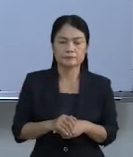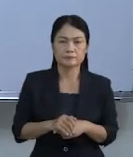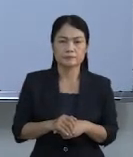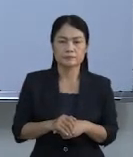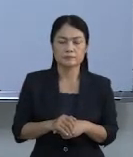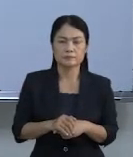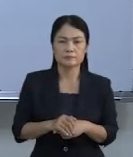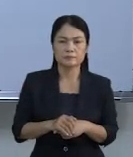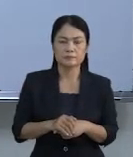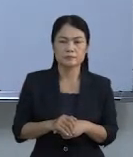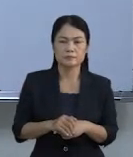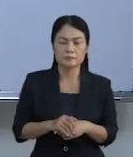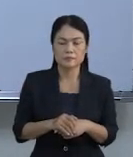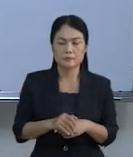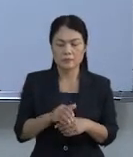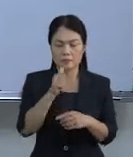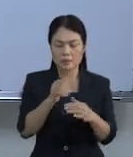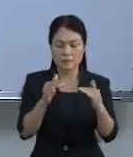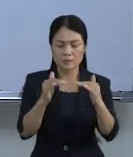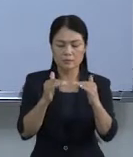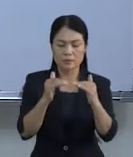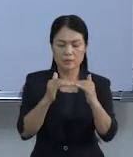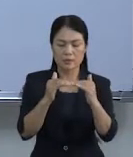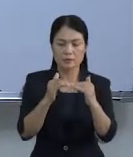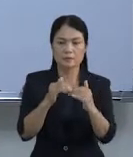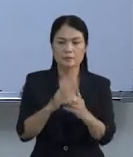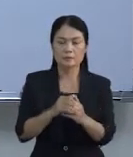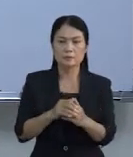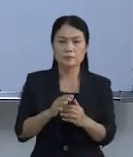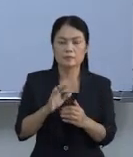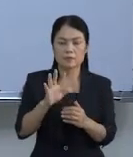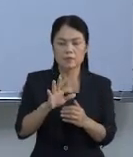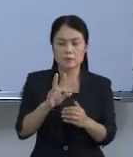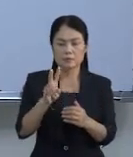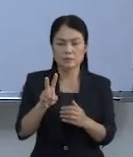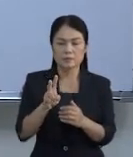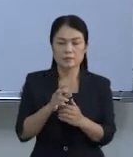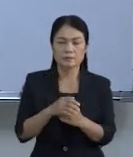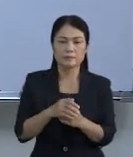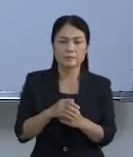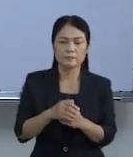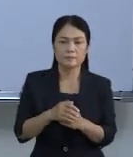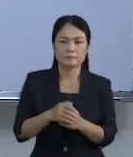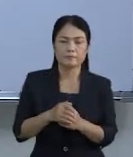cứ mà nắng há sập pì